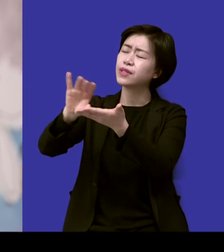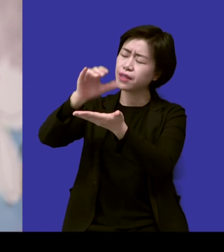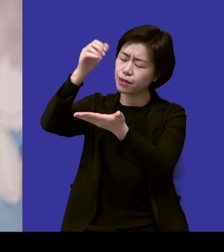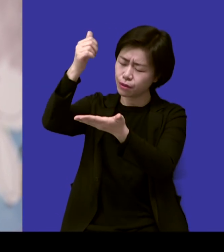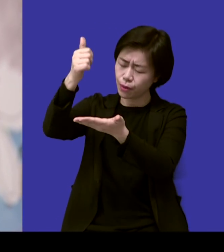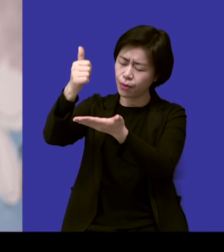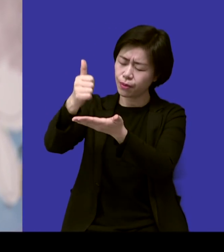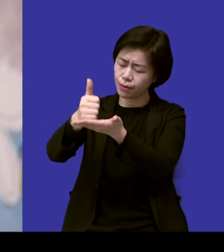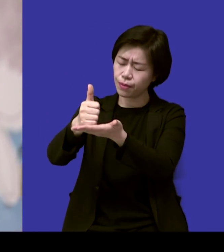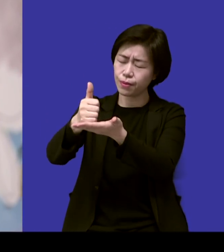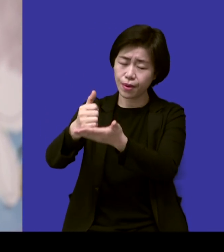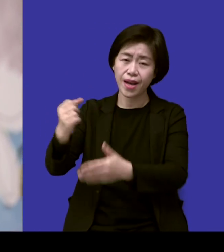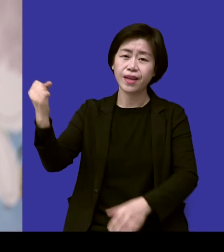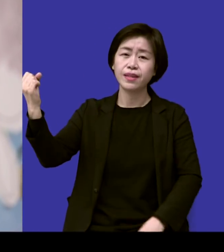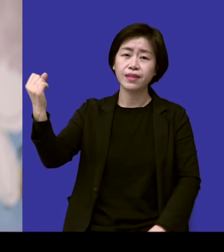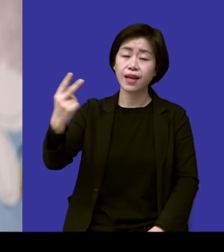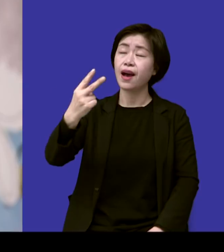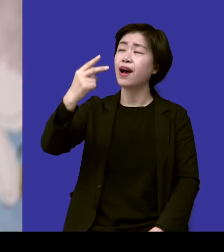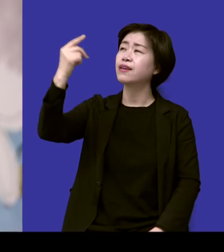예수 그리스도